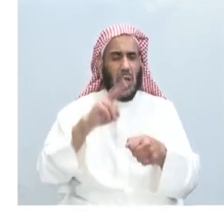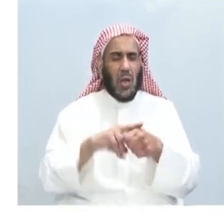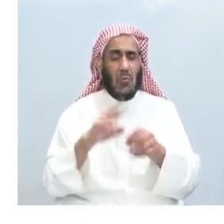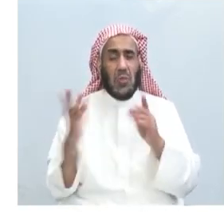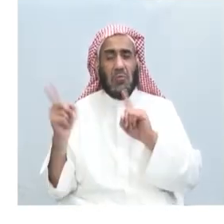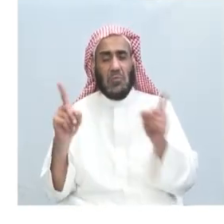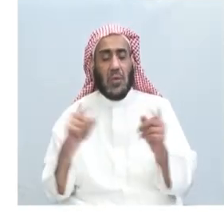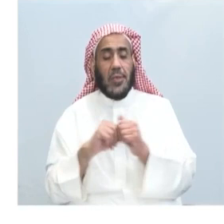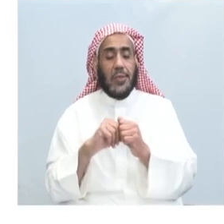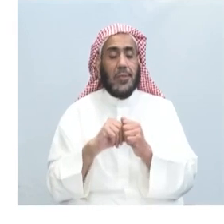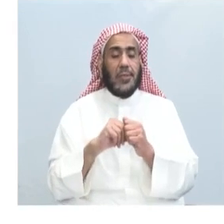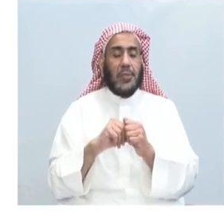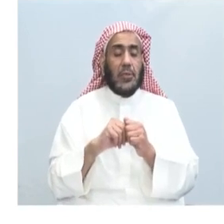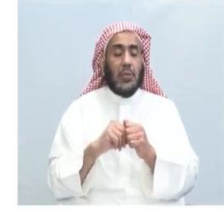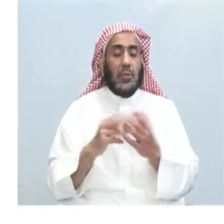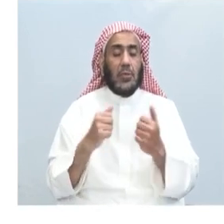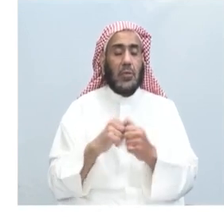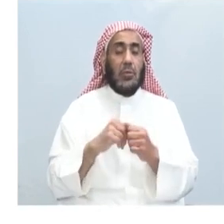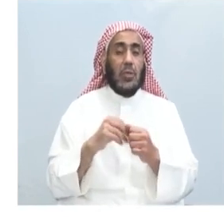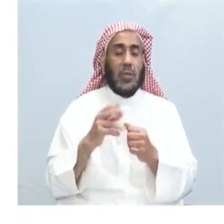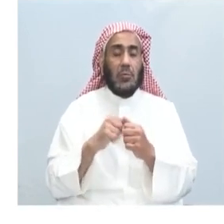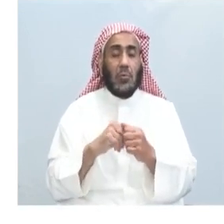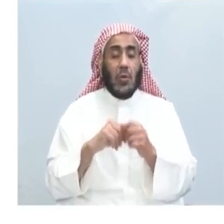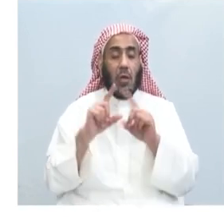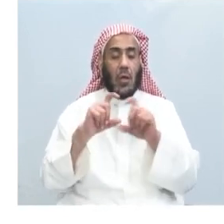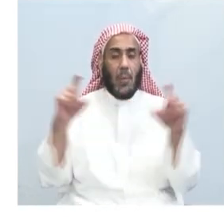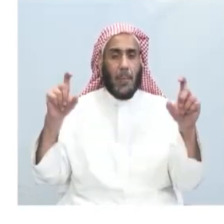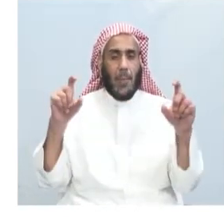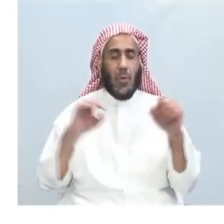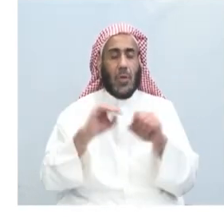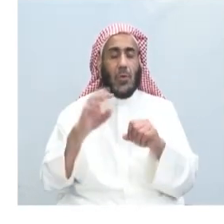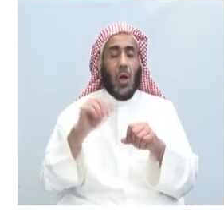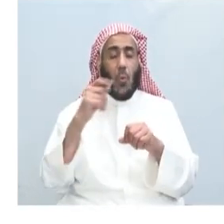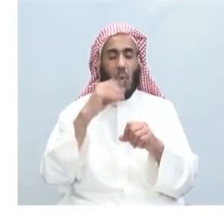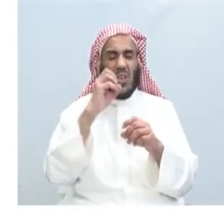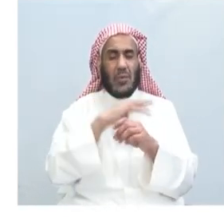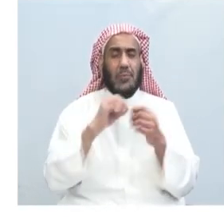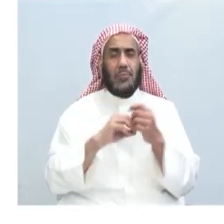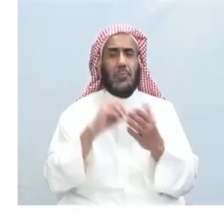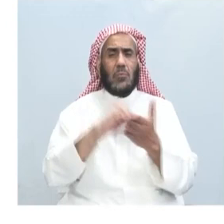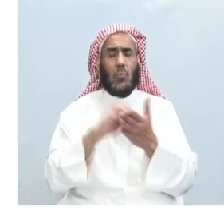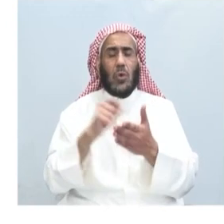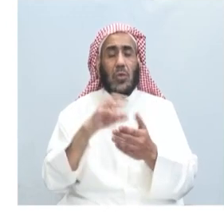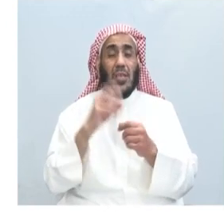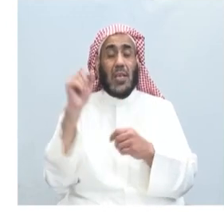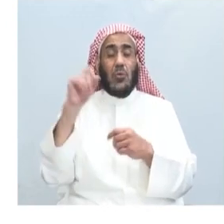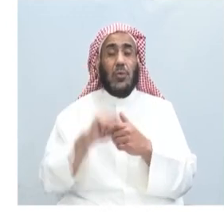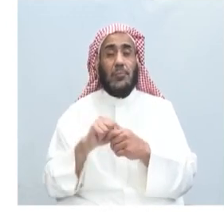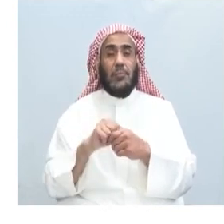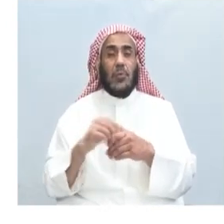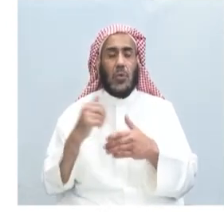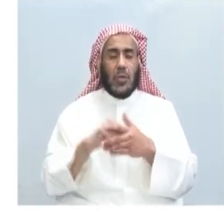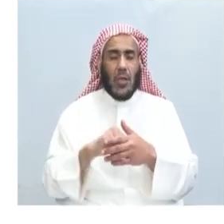الطرفين لاحظ هنا سيعطيني الناتج هذا هو اول اكسيد الكربون واكسيد النيتروجين